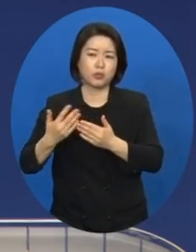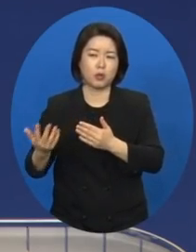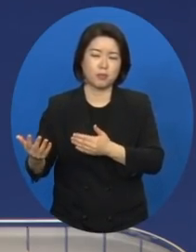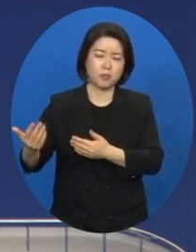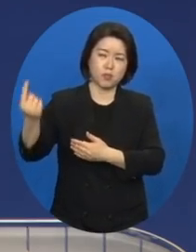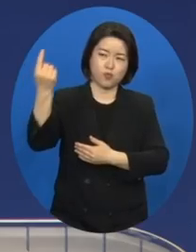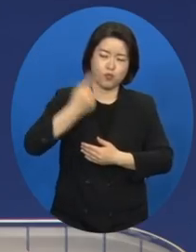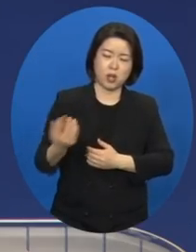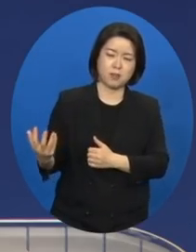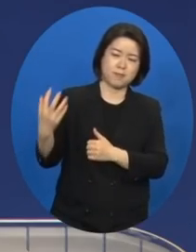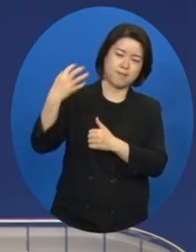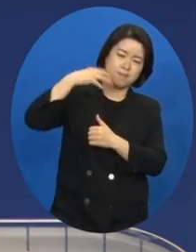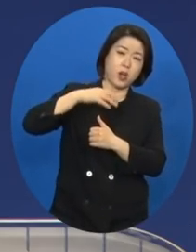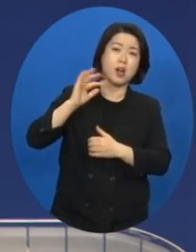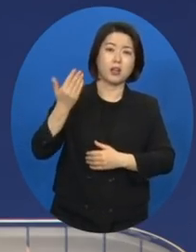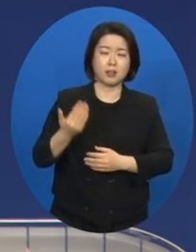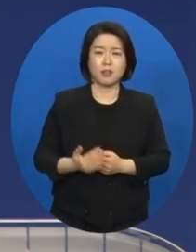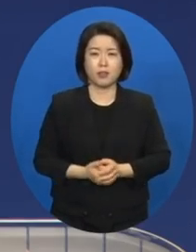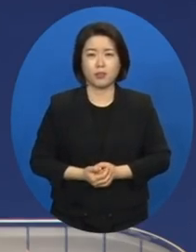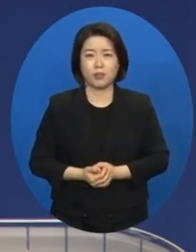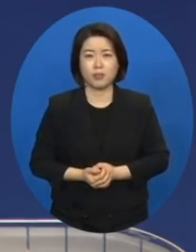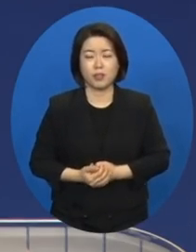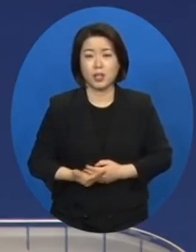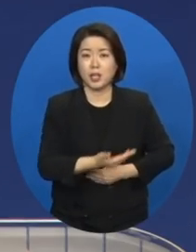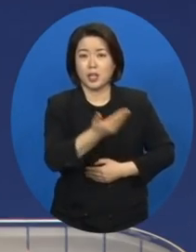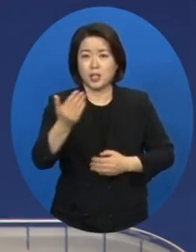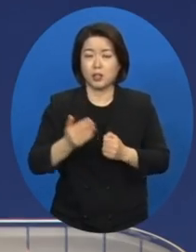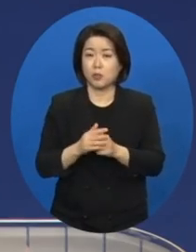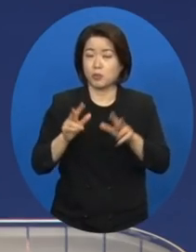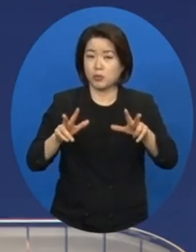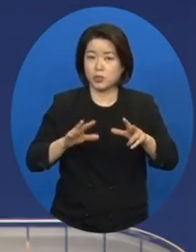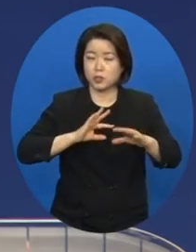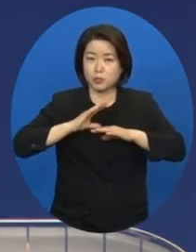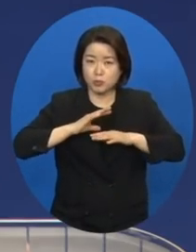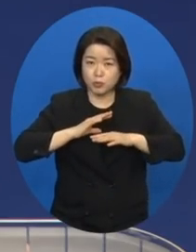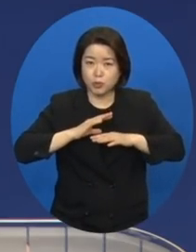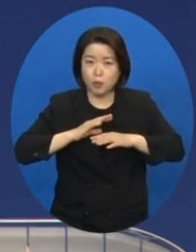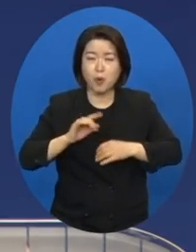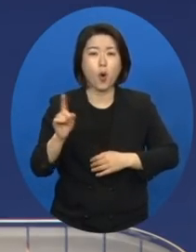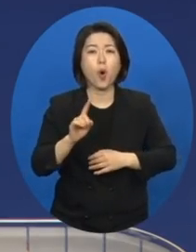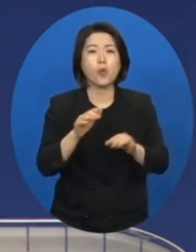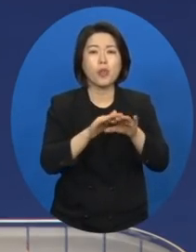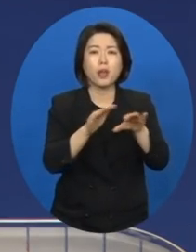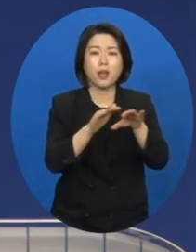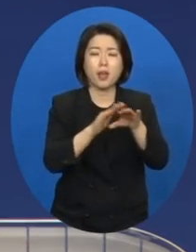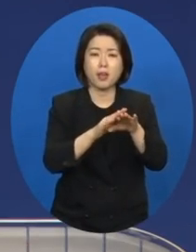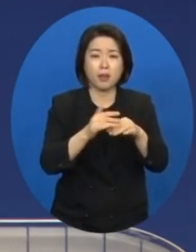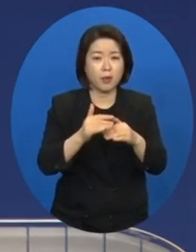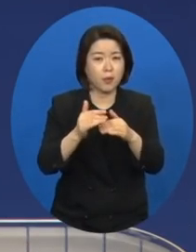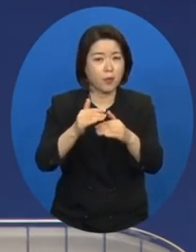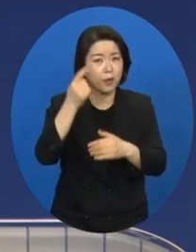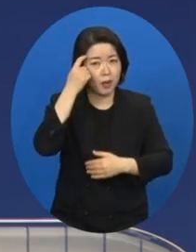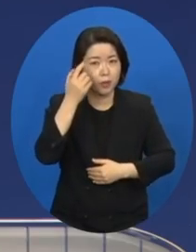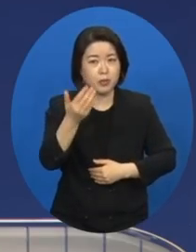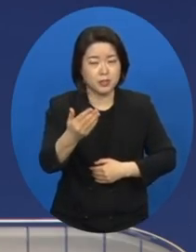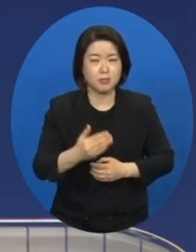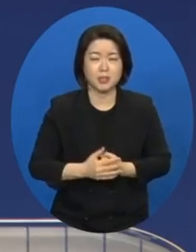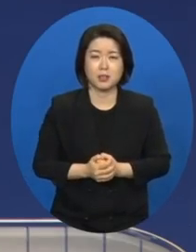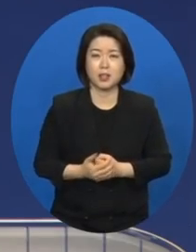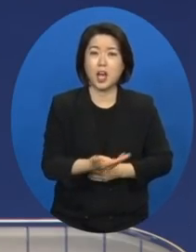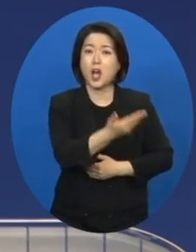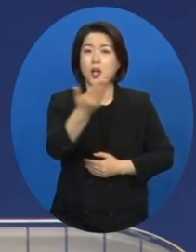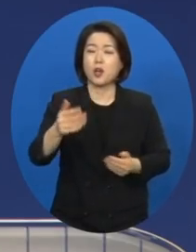집어삼키기 시작한다는 겁니다. 여러분들은 지금 두려움에 어떻게 대처하고 계십니까? 여러분들이